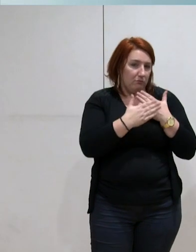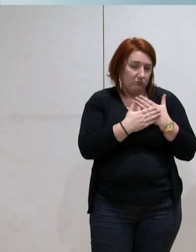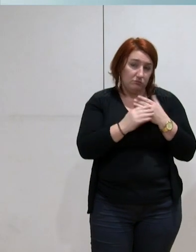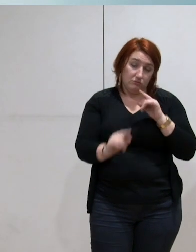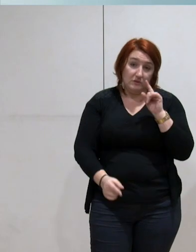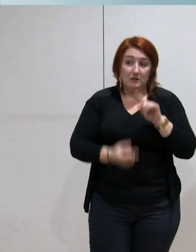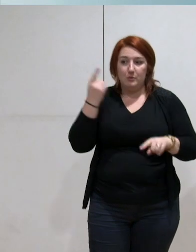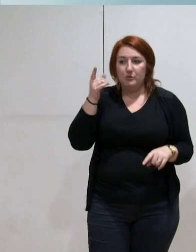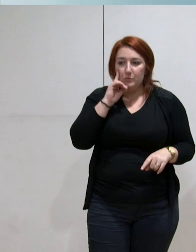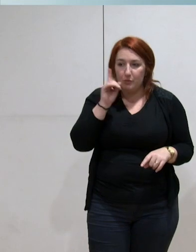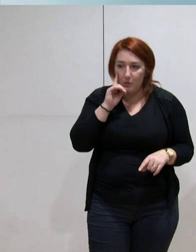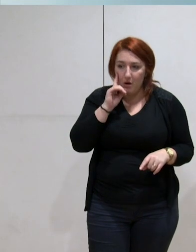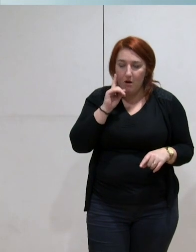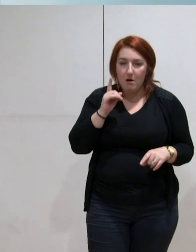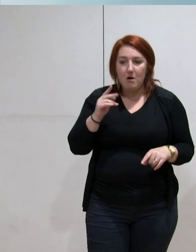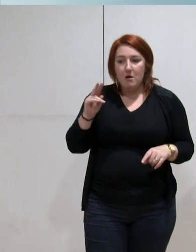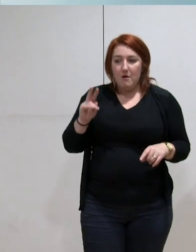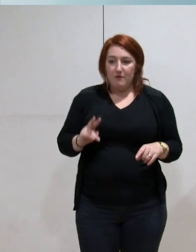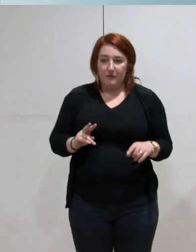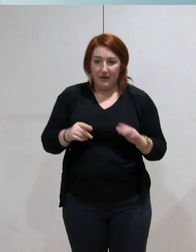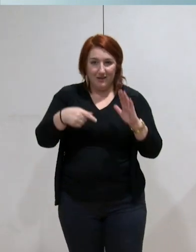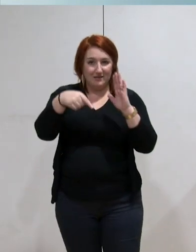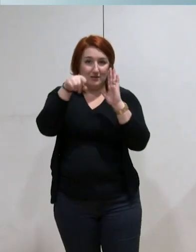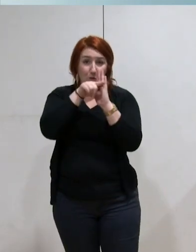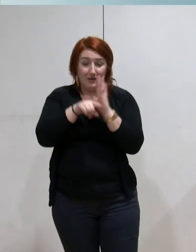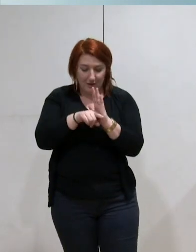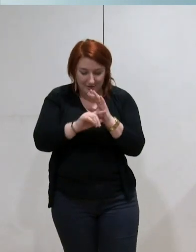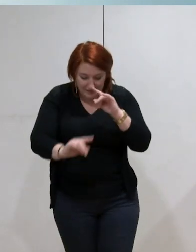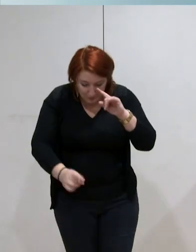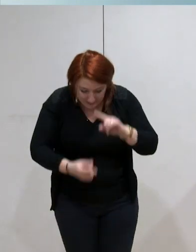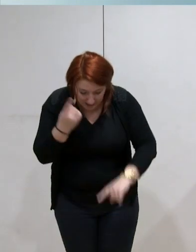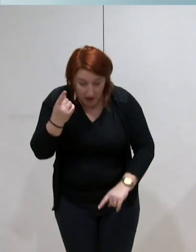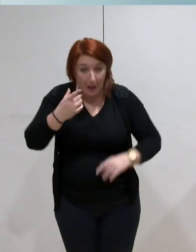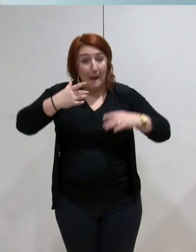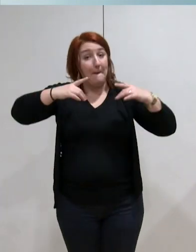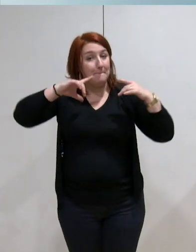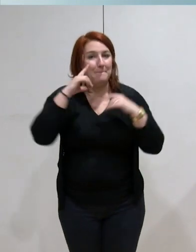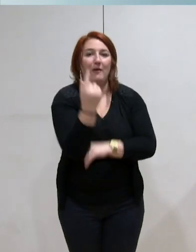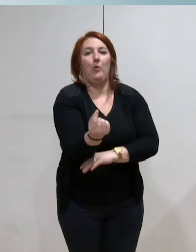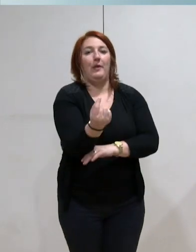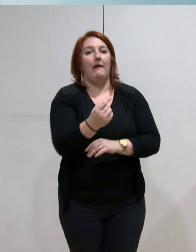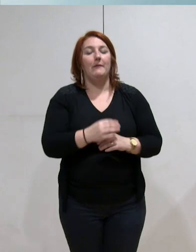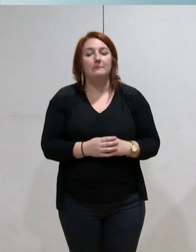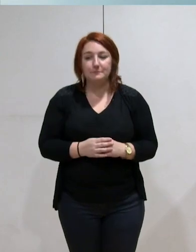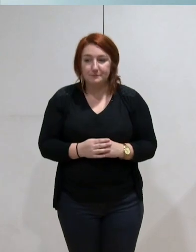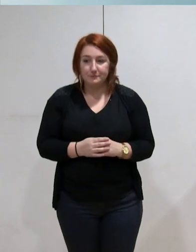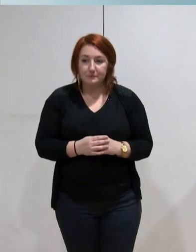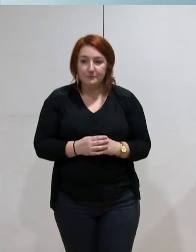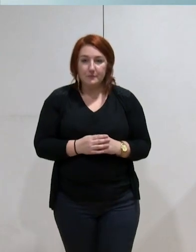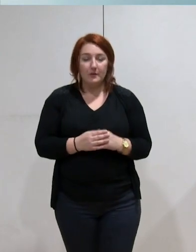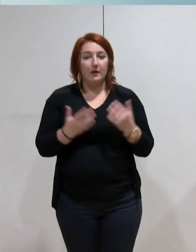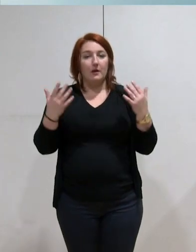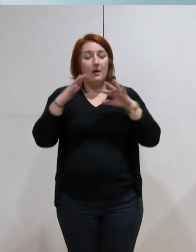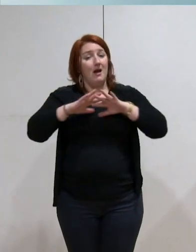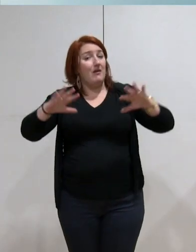importe parce que c'est un cadre de de de partenariat et de constat partagés avec avec la